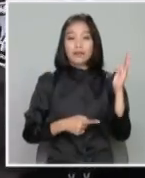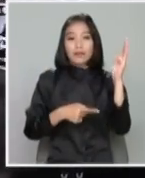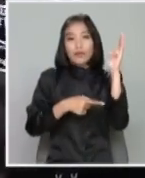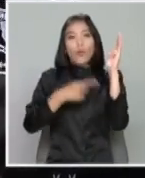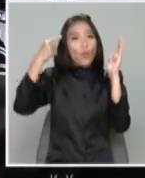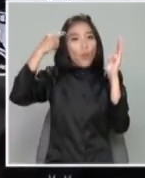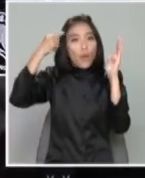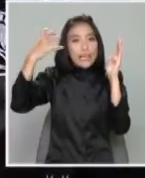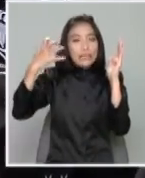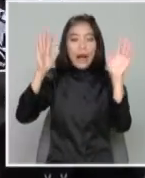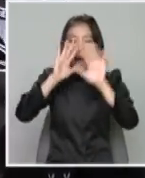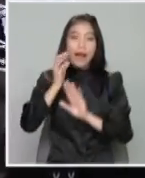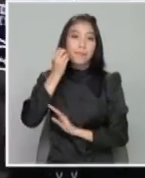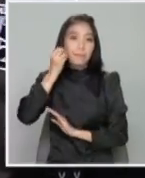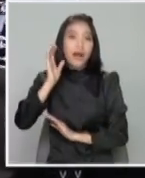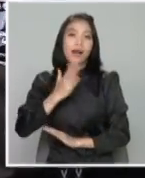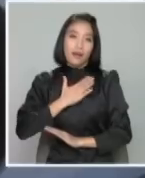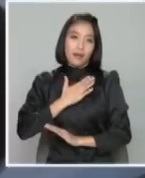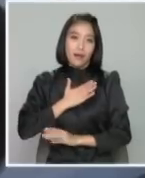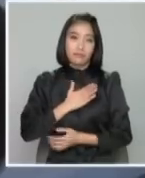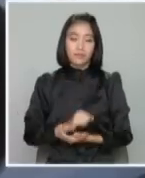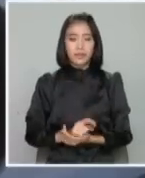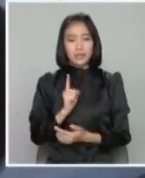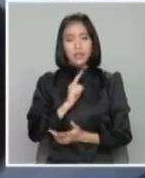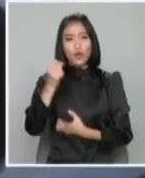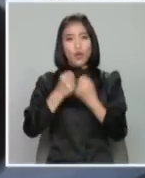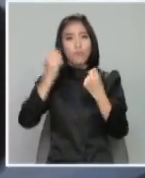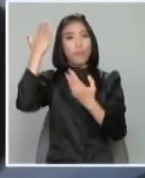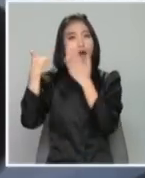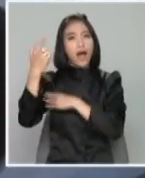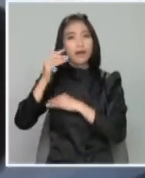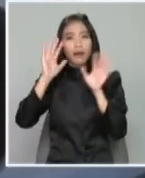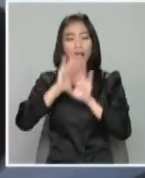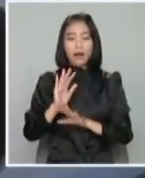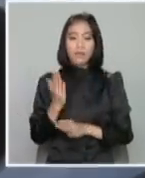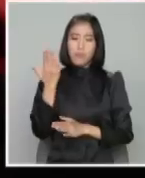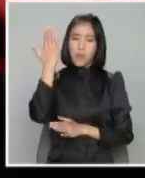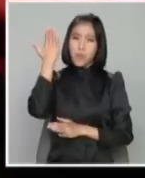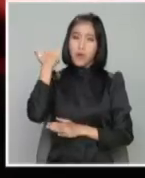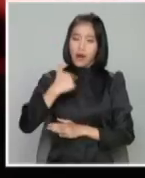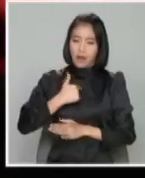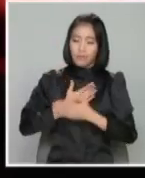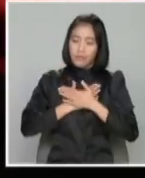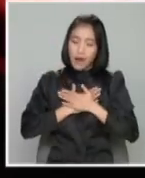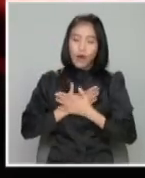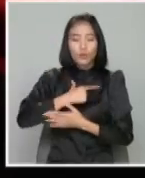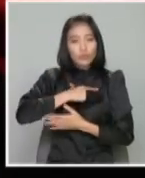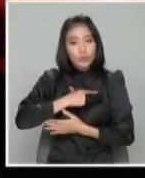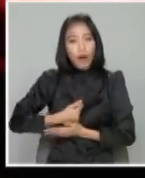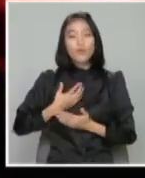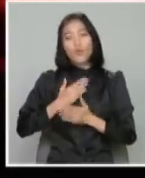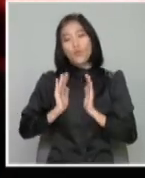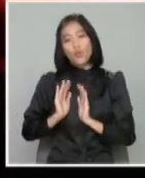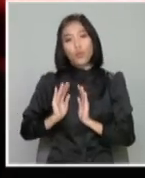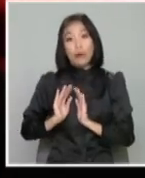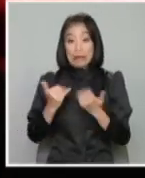ไอการที่เรามีรถโบราณเนี่ยนะครับมันก็เท่ากับว่าเราเก็บของที่เรารักเราชอบไว้กับตัวและการที่เรานำรถ